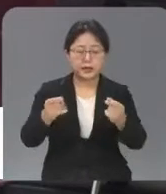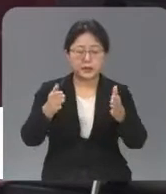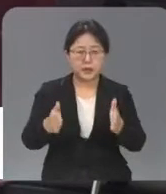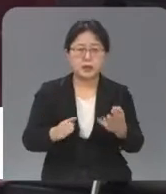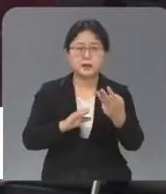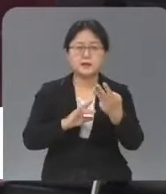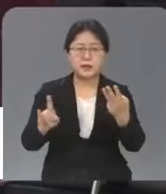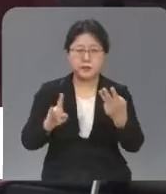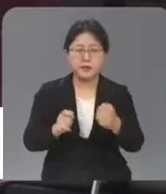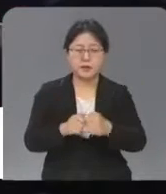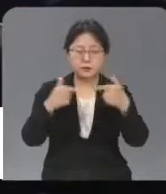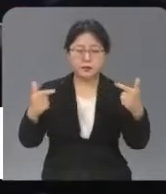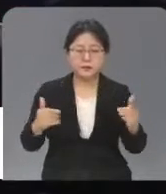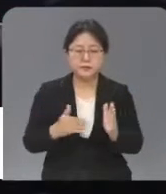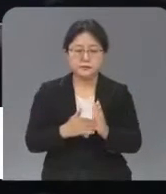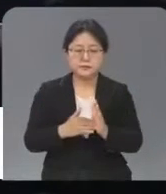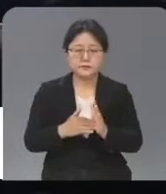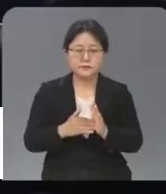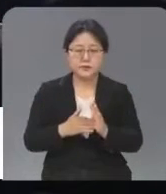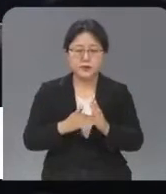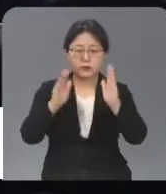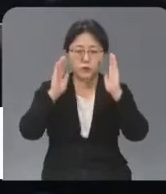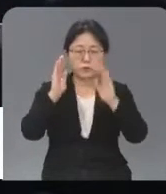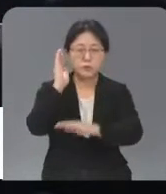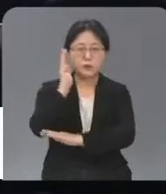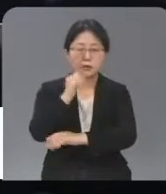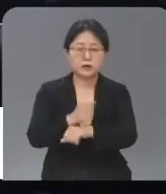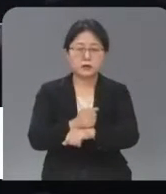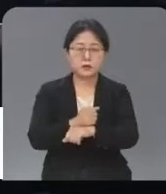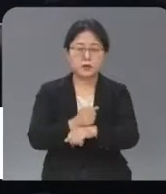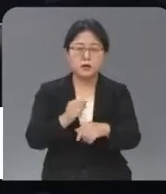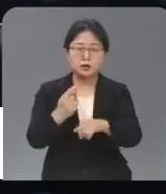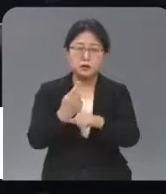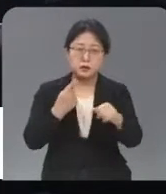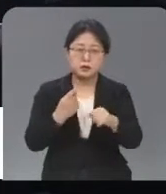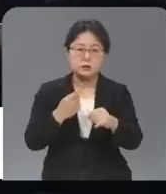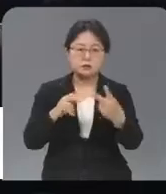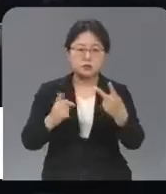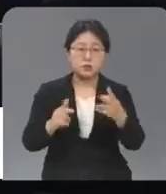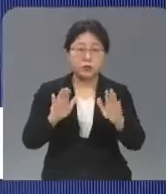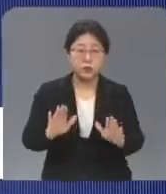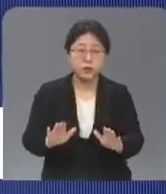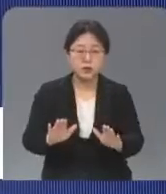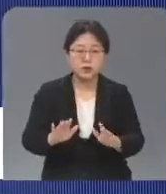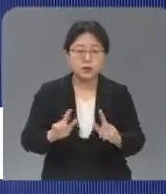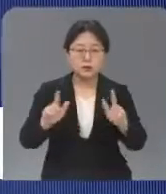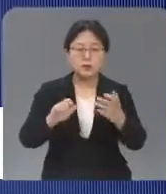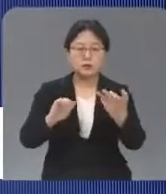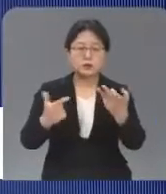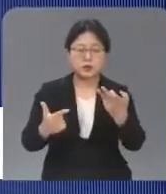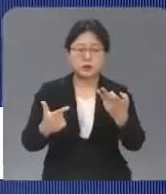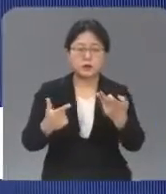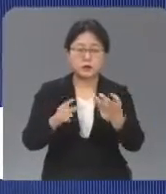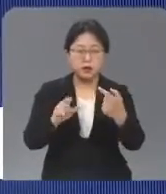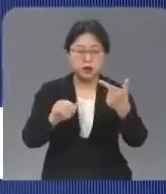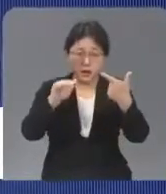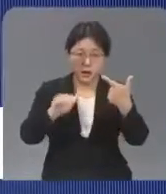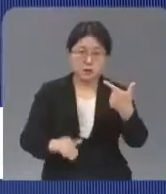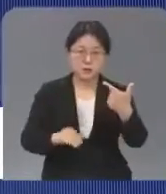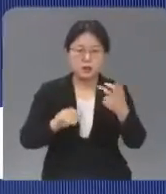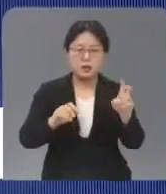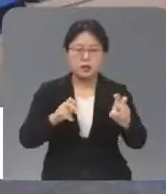가능하고 코로나19 방역이 철저하기 때문에 저희는 거기를 주로 이용하고 있습니다. 지난해 1분기 3건에 불과했던